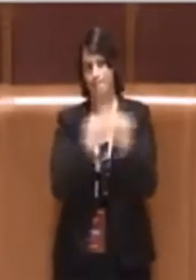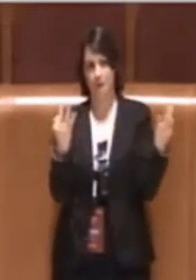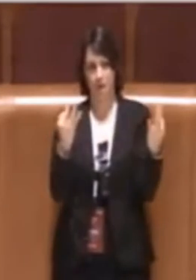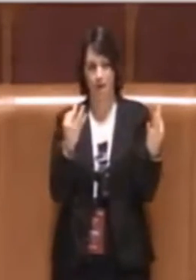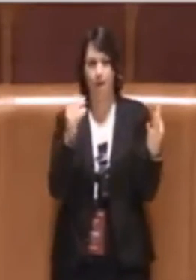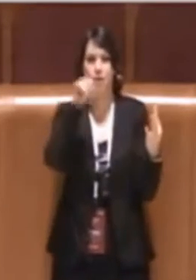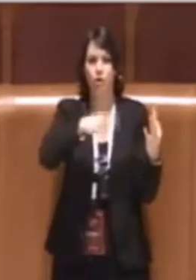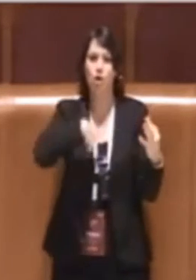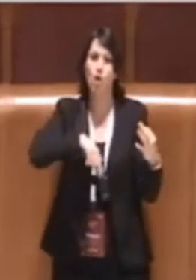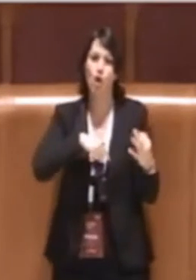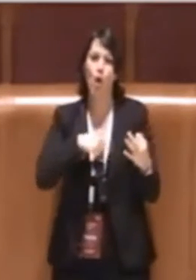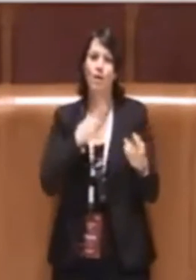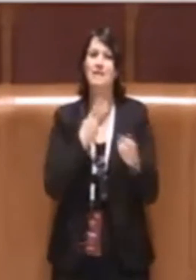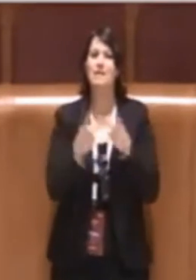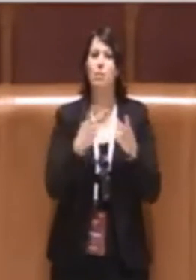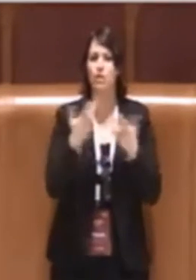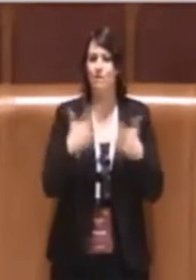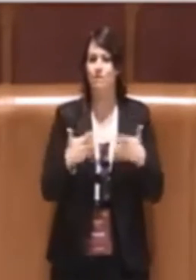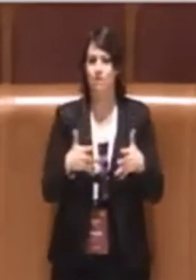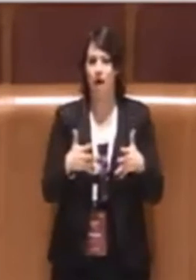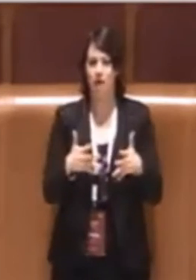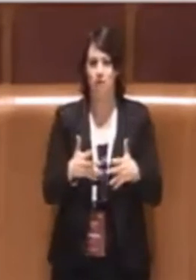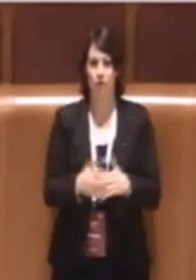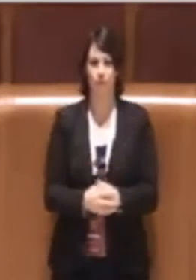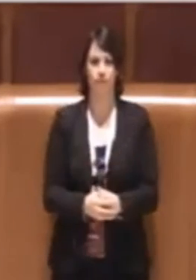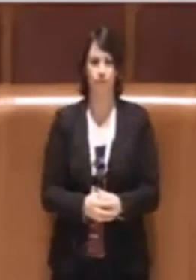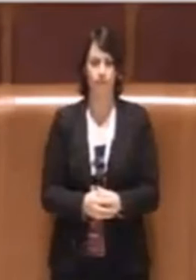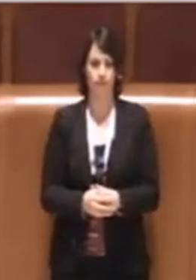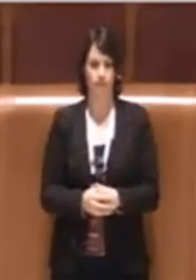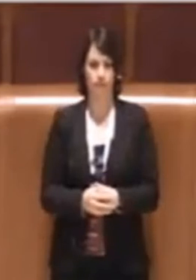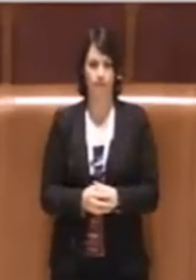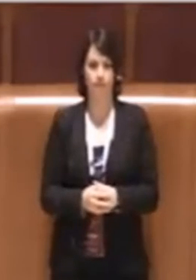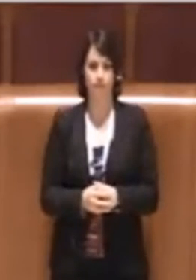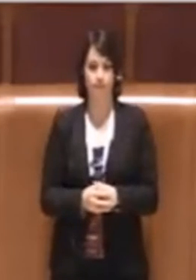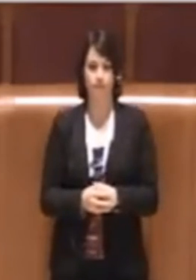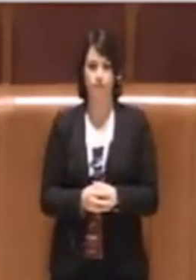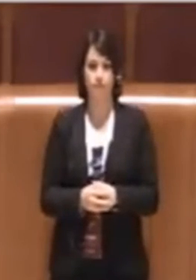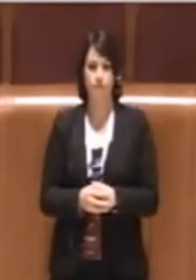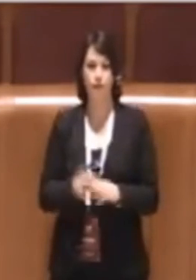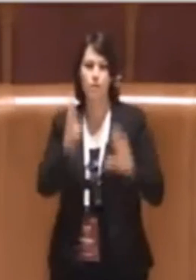per tenendo conto ovviamente di casi generali ma anche più particolari,